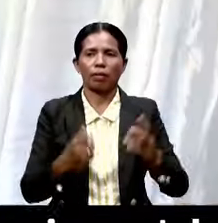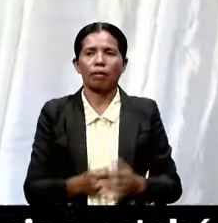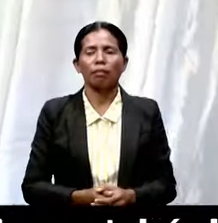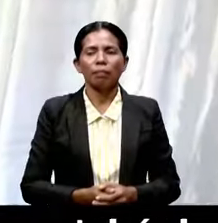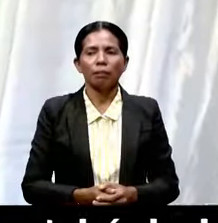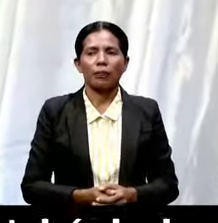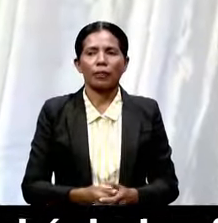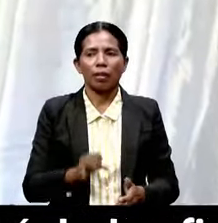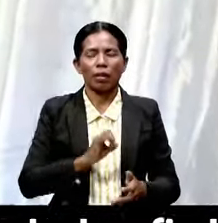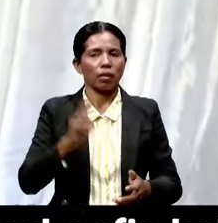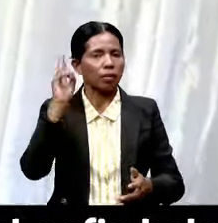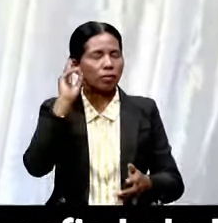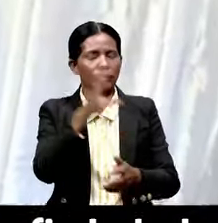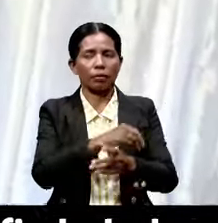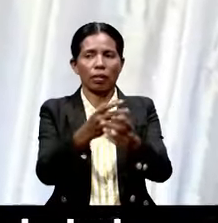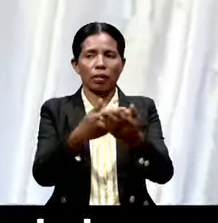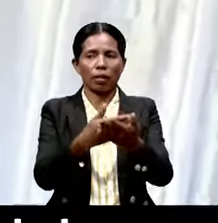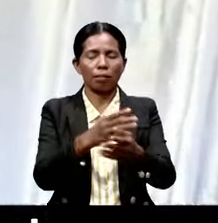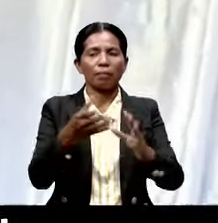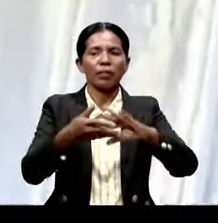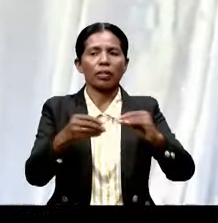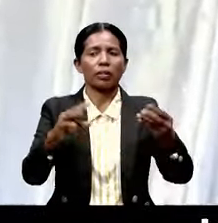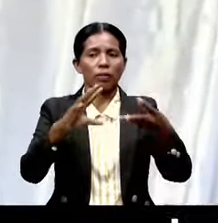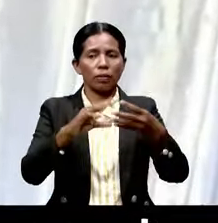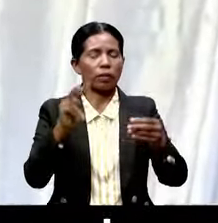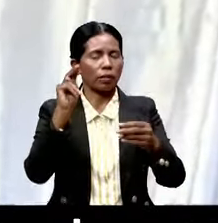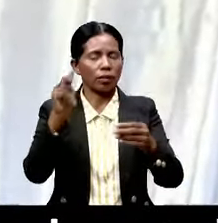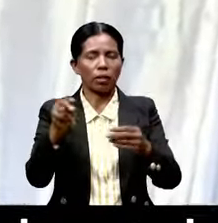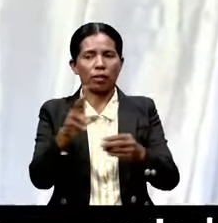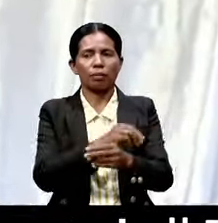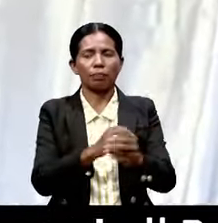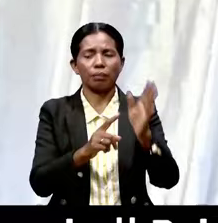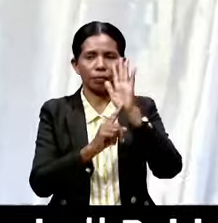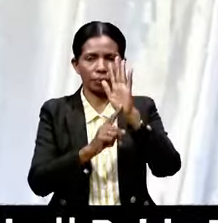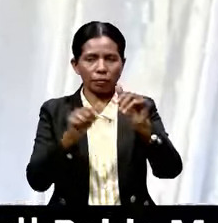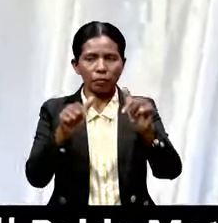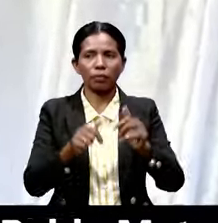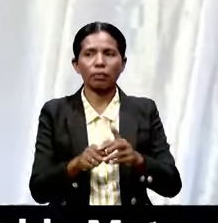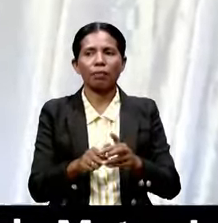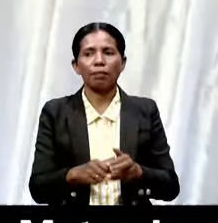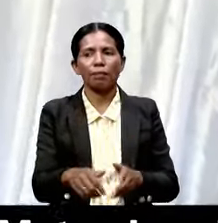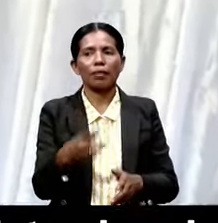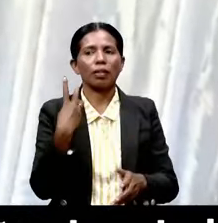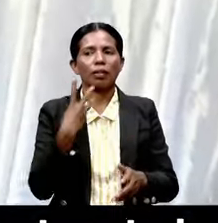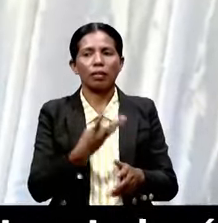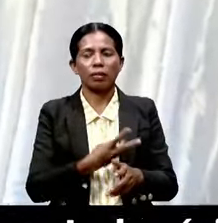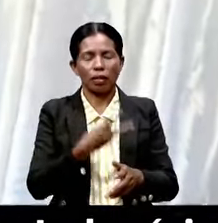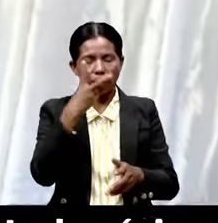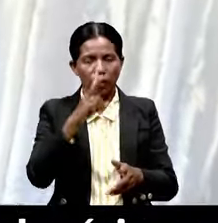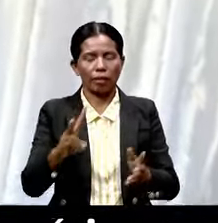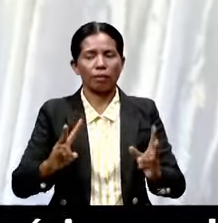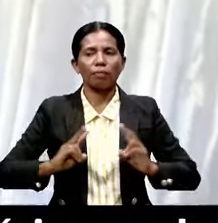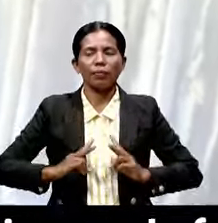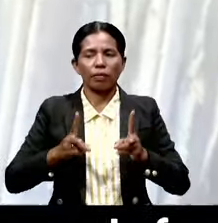be, buatida be patrimonio be, história ni niane, nia ma tutela vida ne. Mas ida mos maka asunto veterano sira.